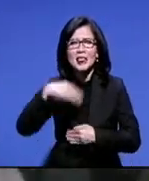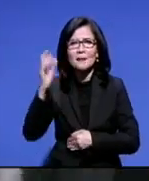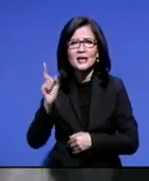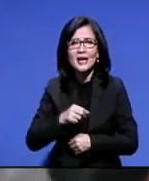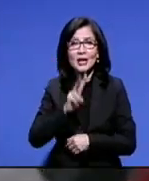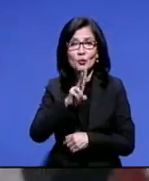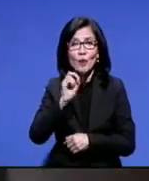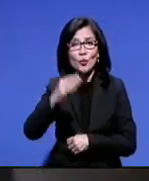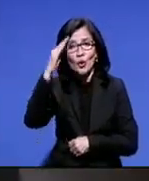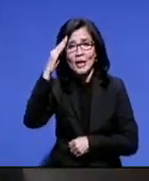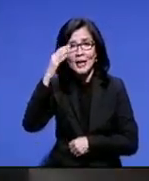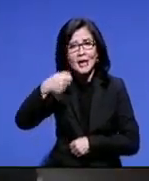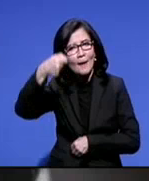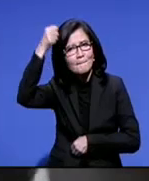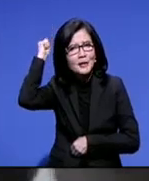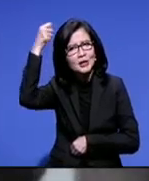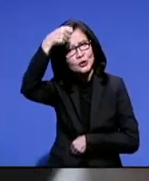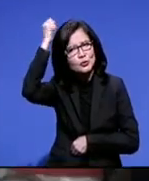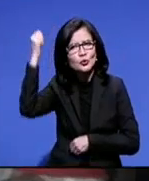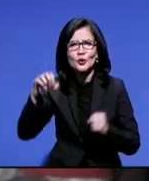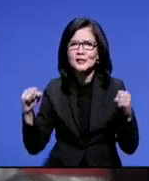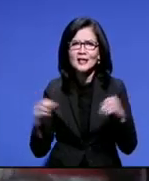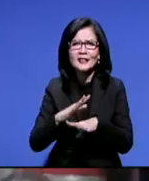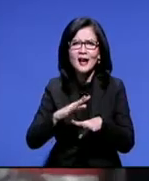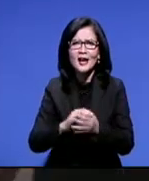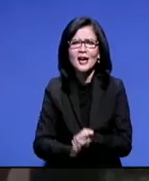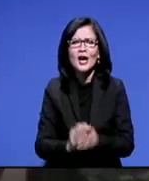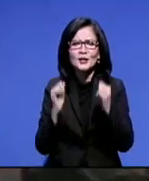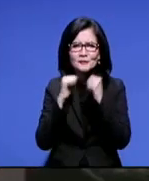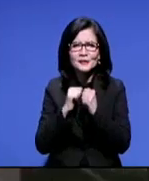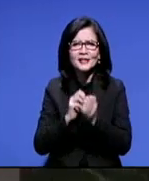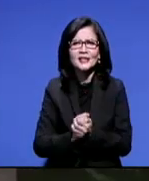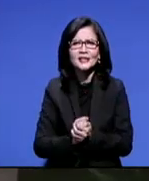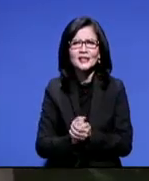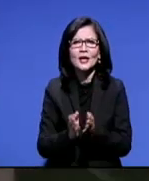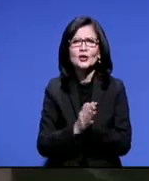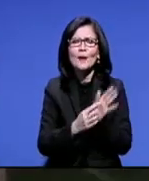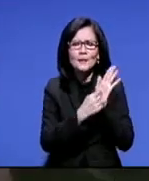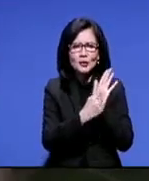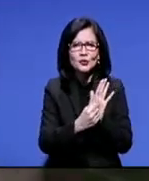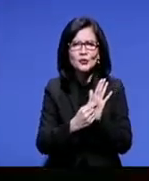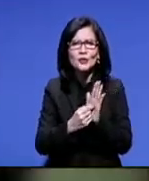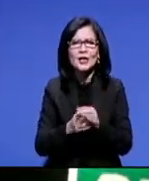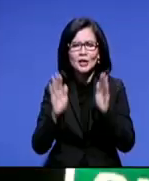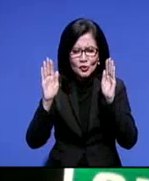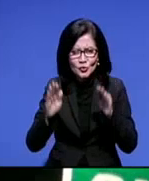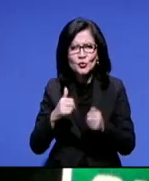20 pria mencukur serentak rambutnya, mewujudkan nazar ungkapan syukur kemenangan versi hitung cepat.